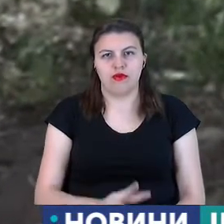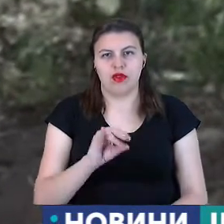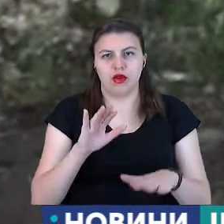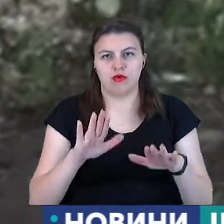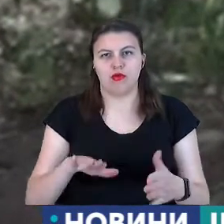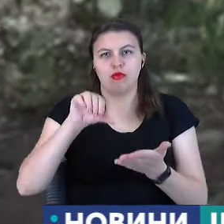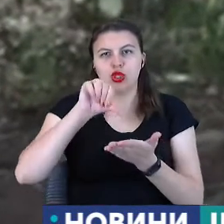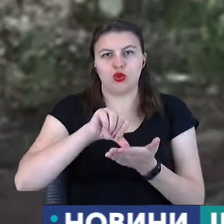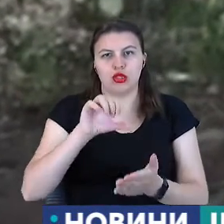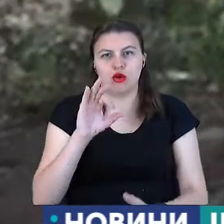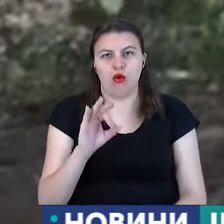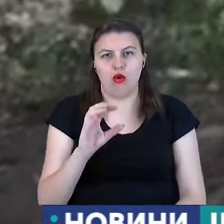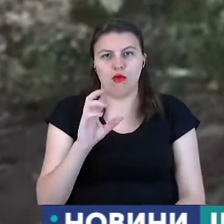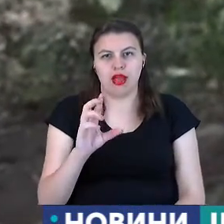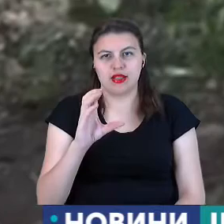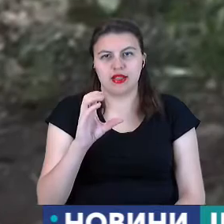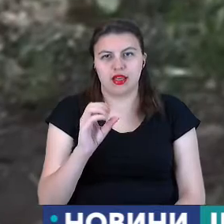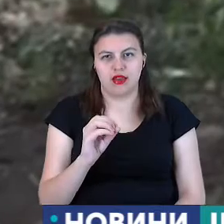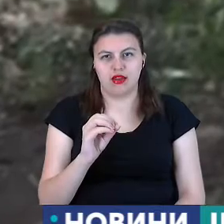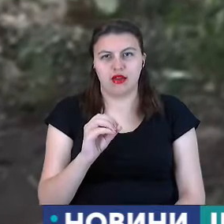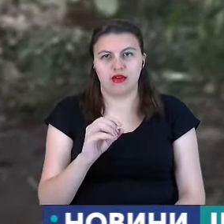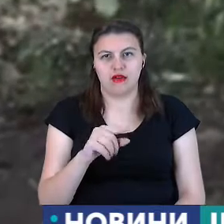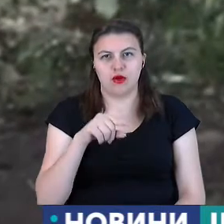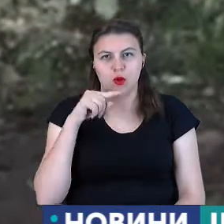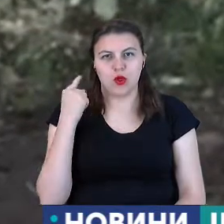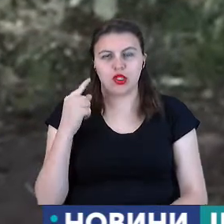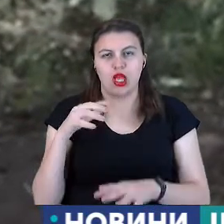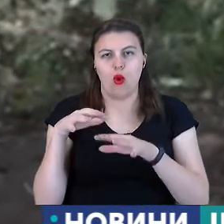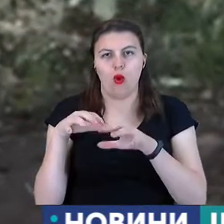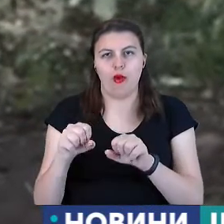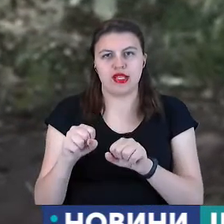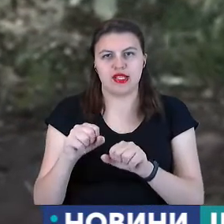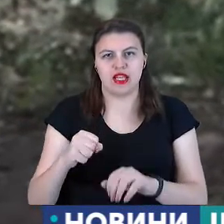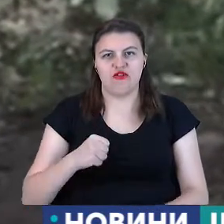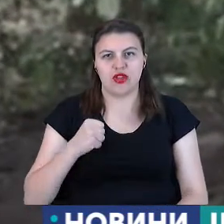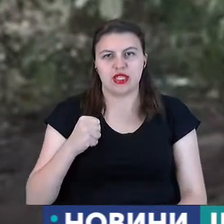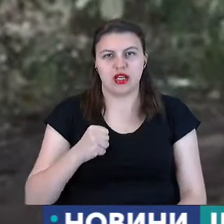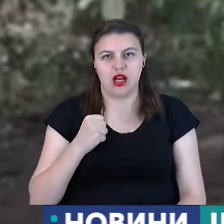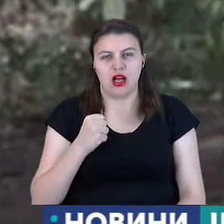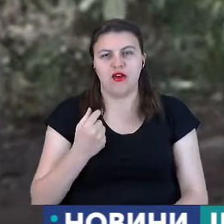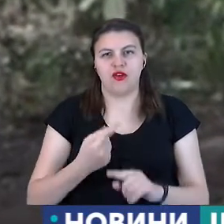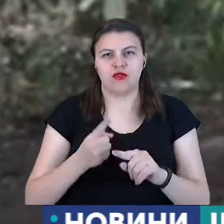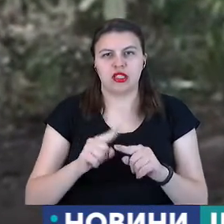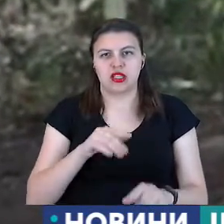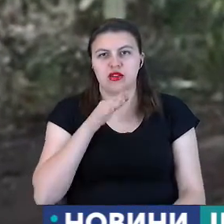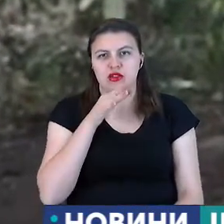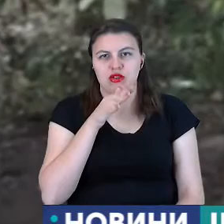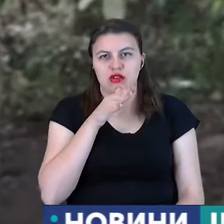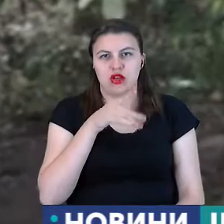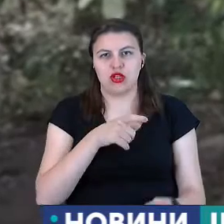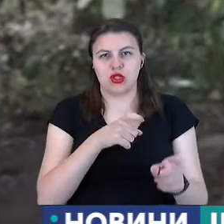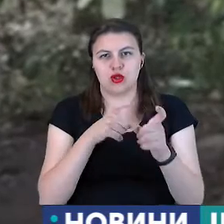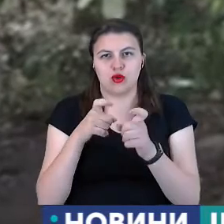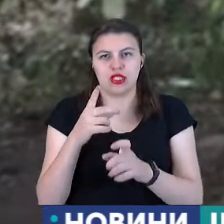Є. Російські окуповані війська в цей час здійснили постріл зі стрілецької